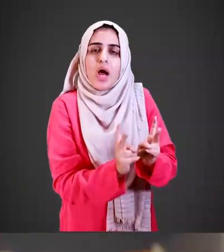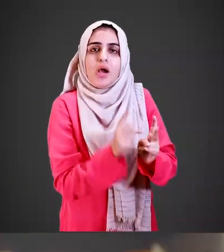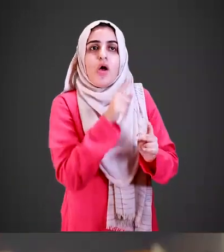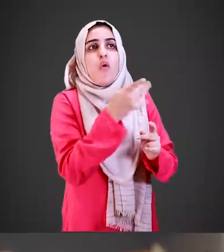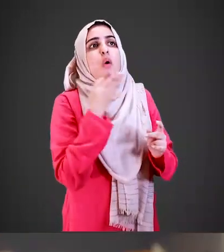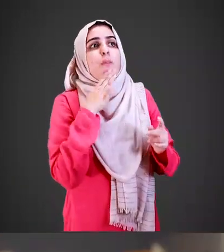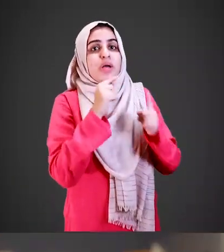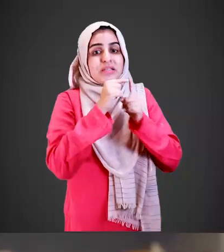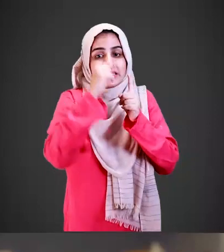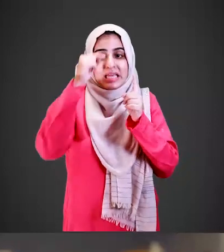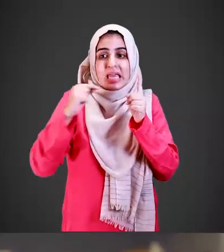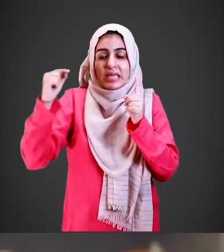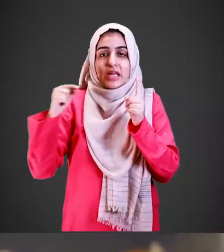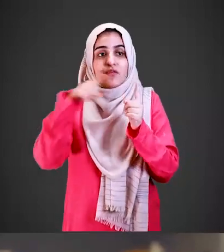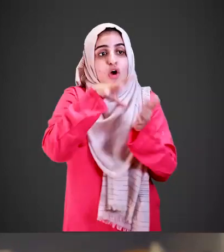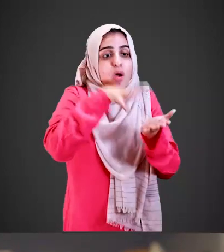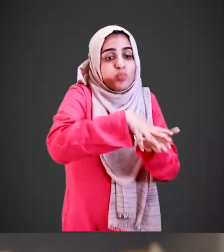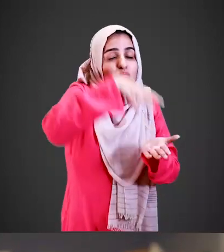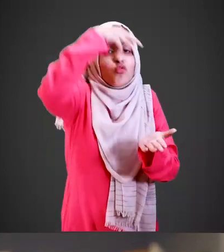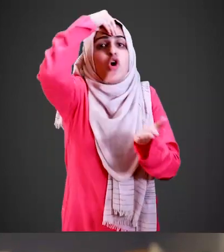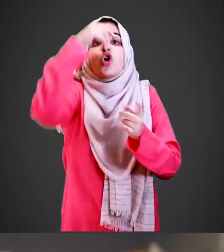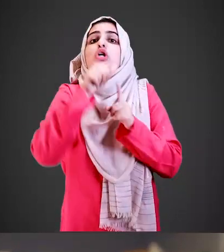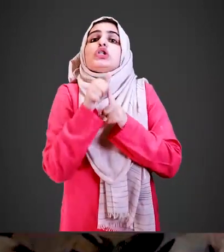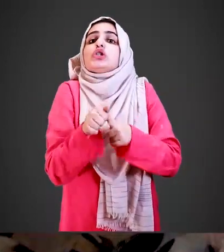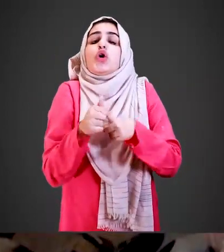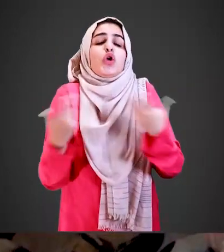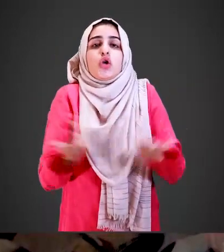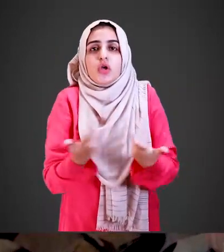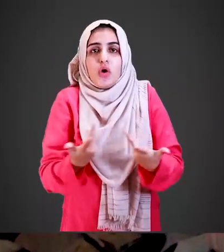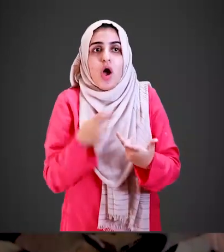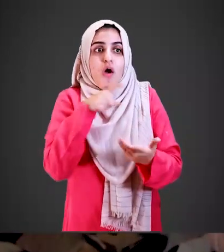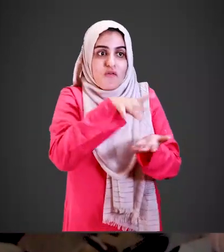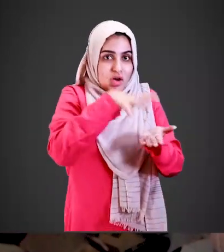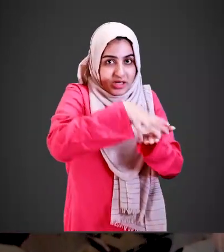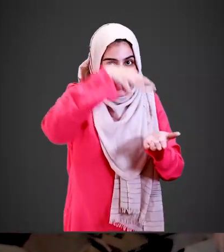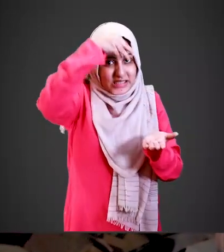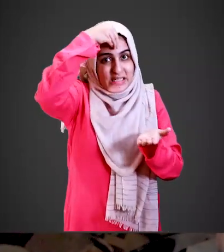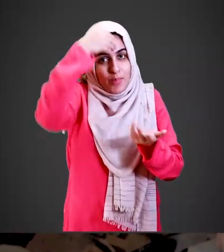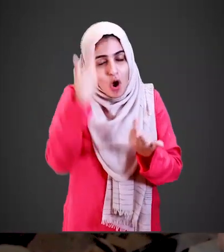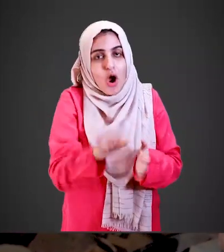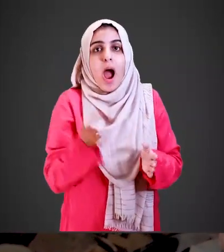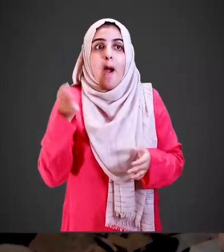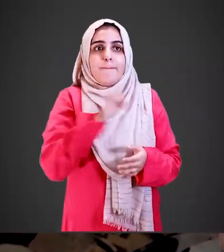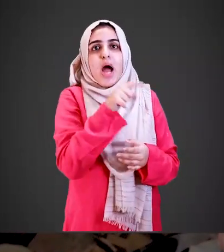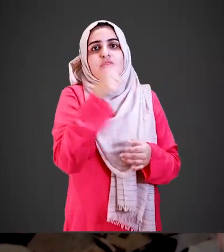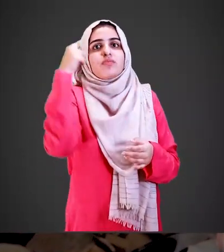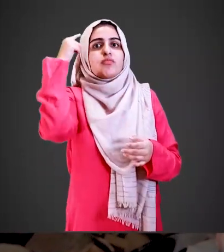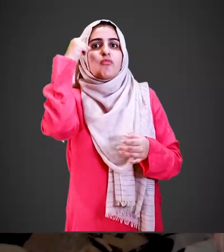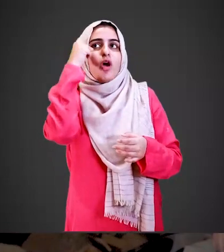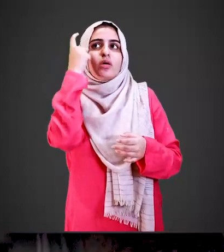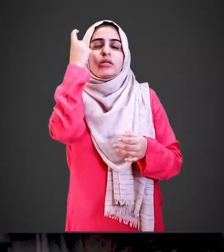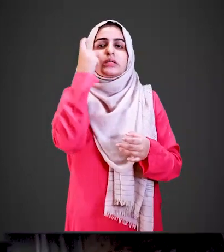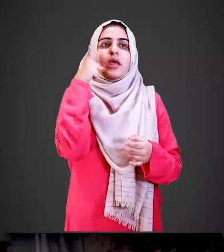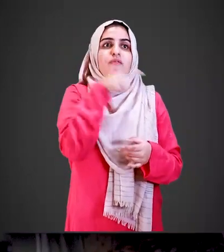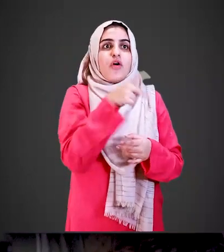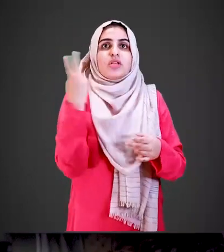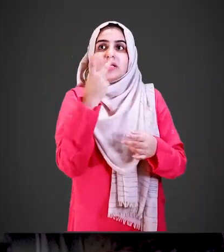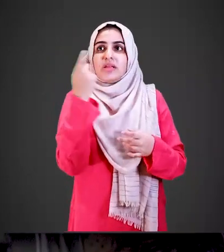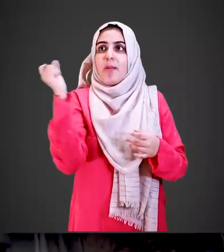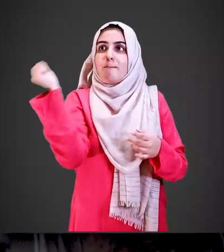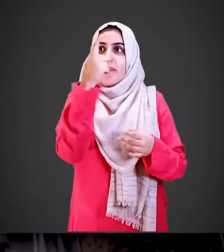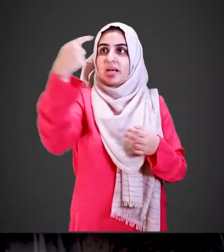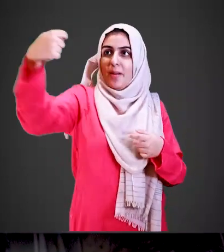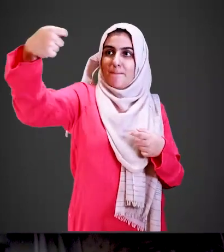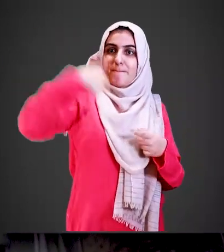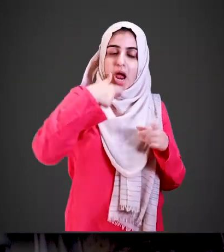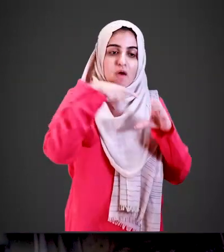لیے اکنامکس کو یا معاشیات کو سمجھنا اس لیے ضروری ہے کہ وہ اس کو سمجھ کے ہی اندازہ کر سکتا ہے کہ اس کی ٹوٹل آمدنی